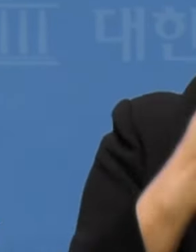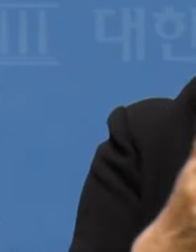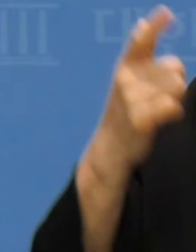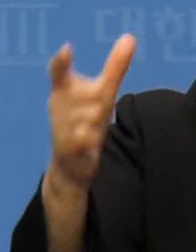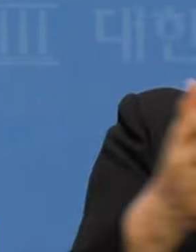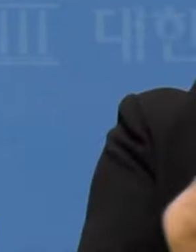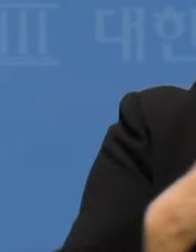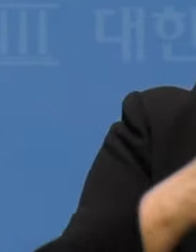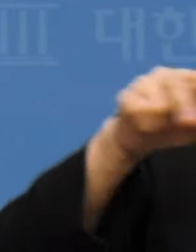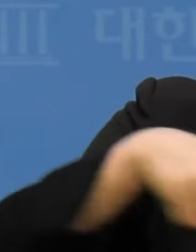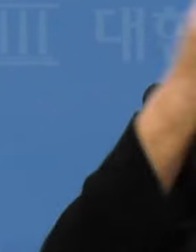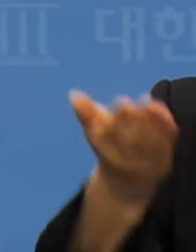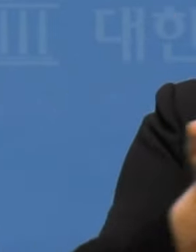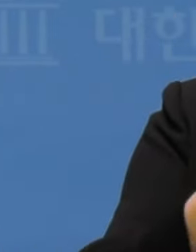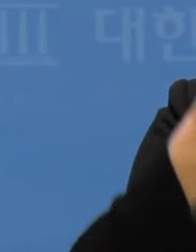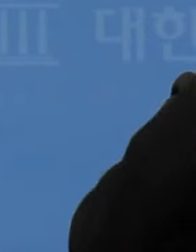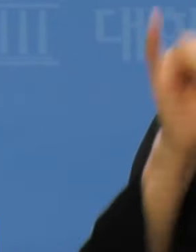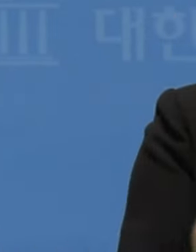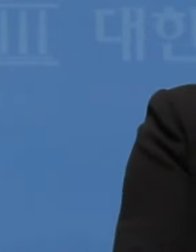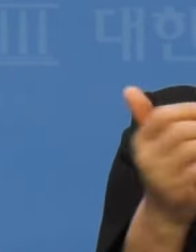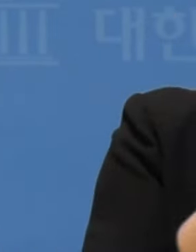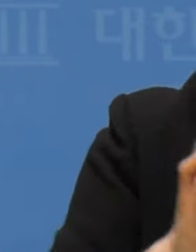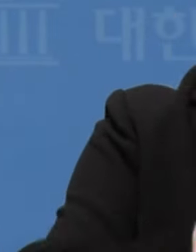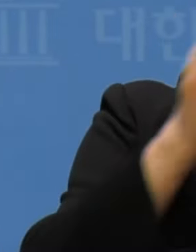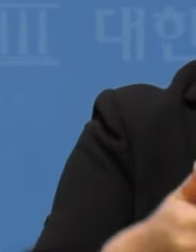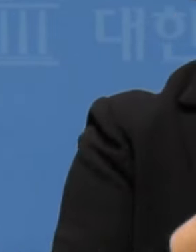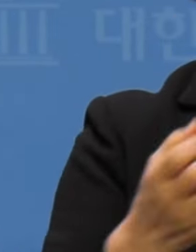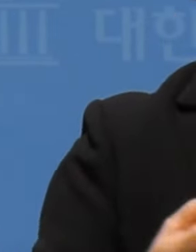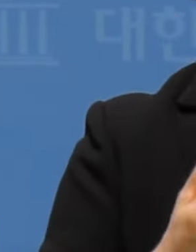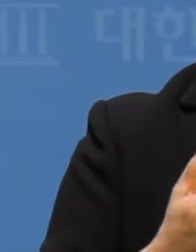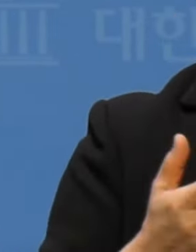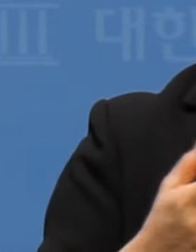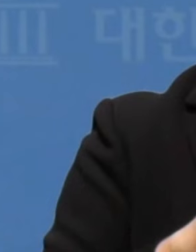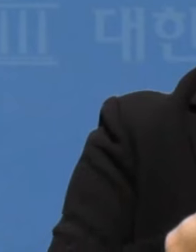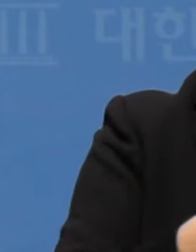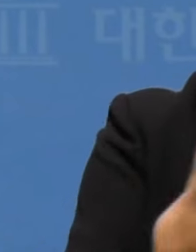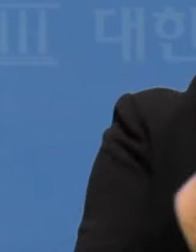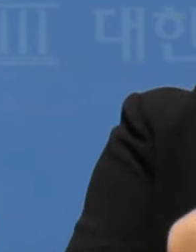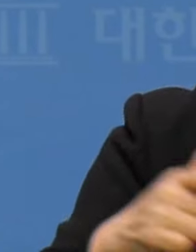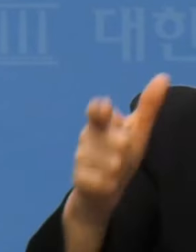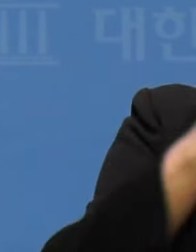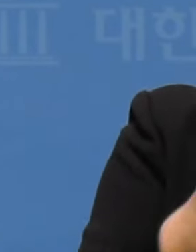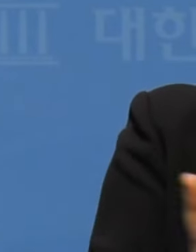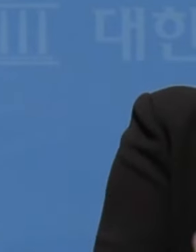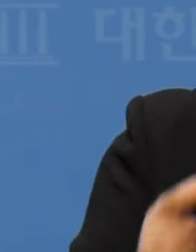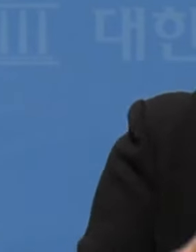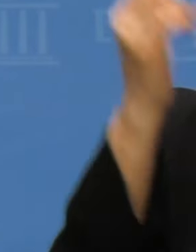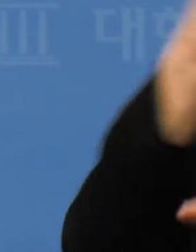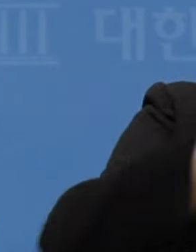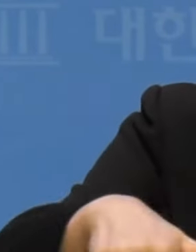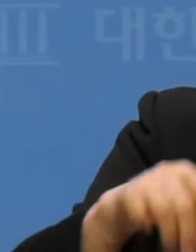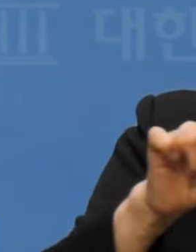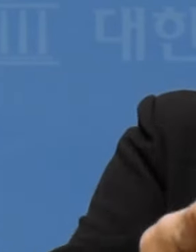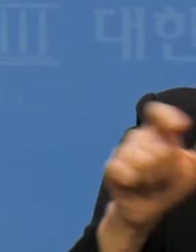용산구는 이런 추세에 맞춰 청년 스타트업 세계 진출 국제기술 거래 단지를 육성하고 용산을 반도체 설계